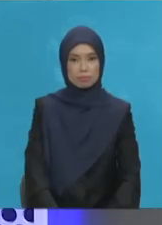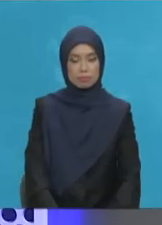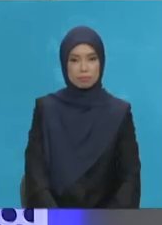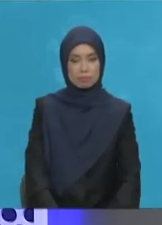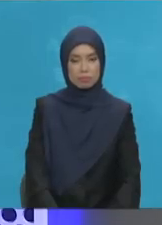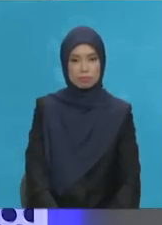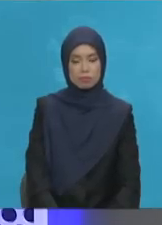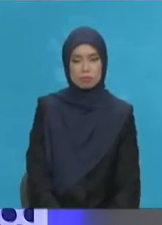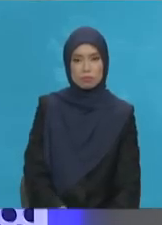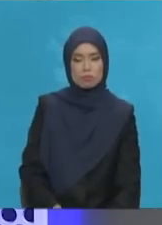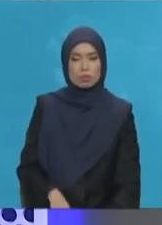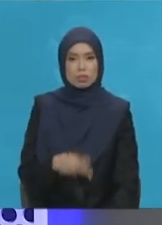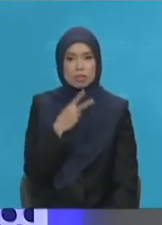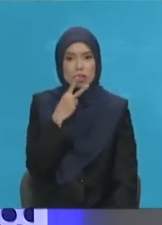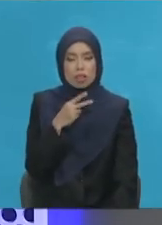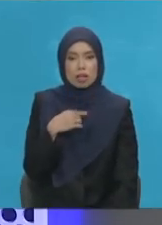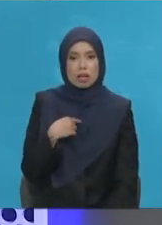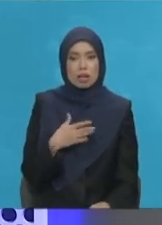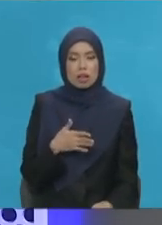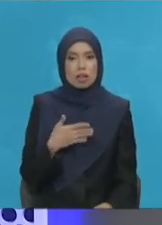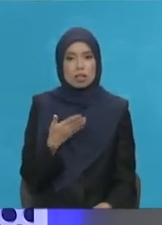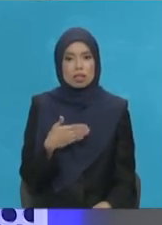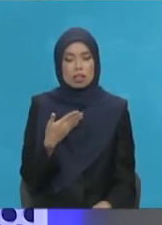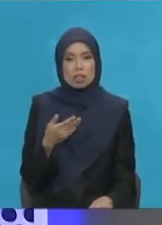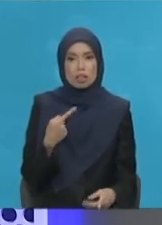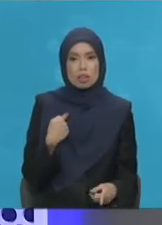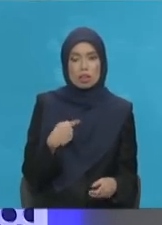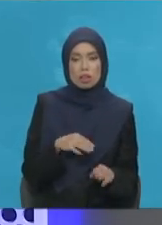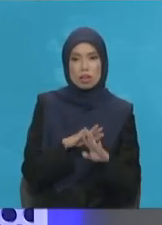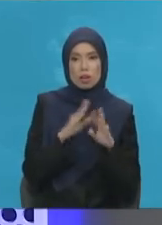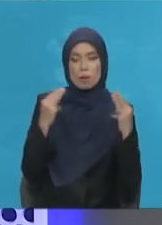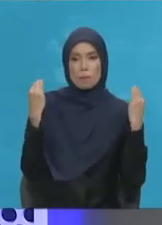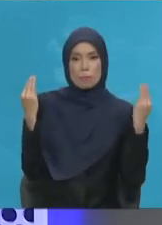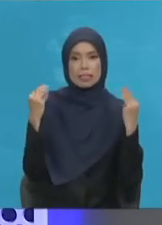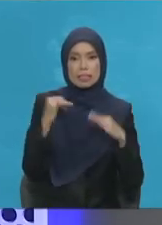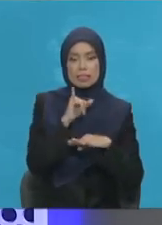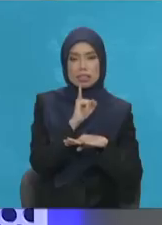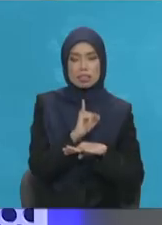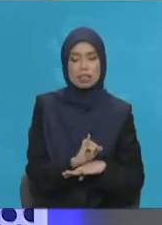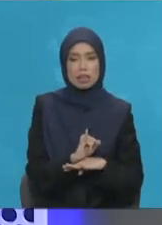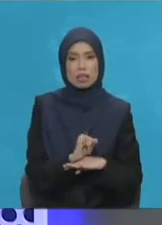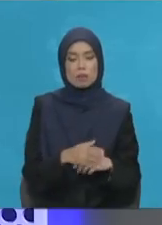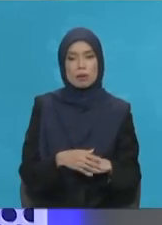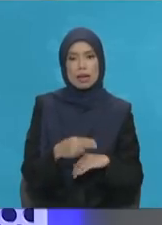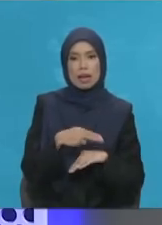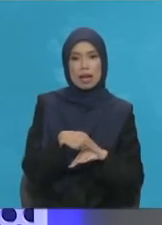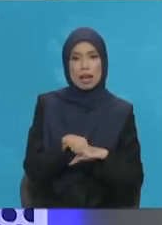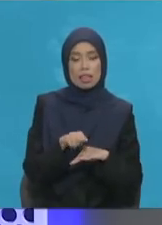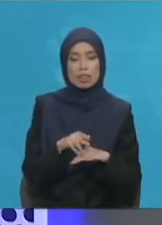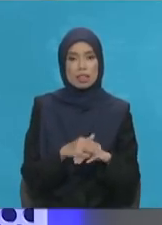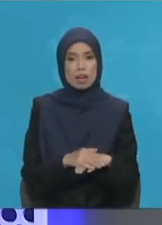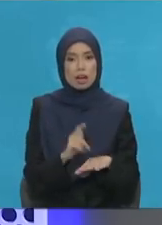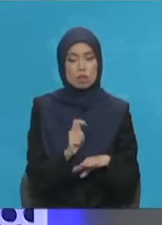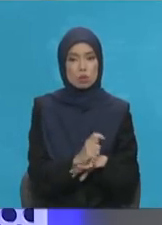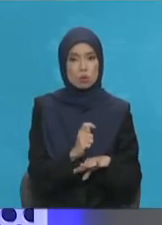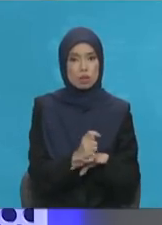suasana Gilang Gemilang penuh beristirahat mewarnai majelis istiadat menghantar dan menerima tante di